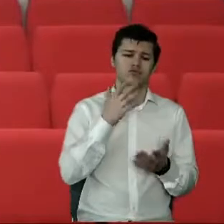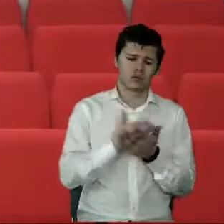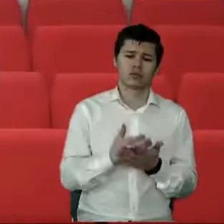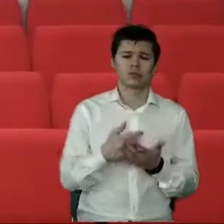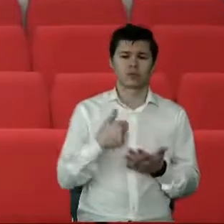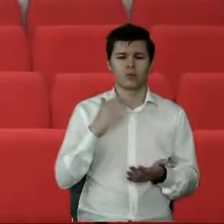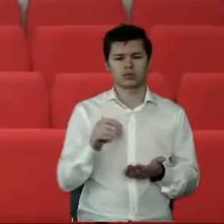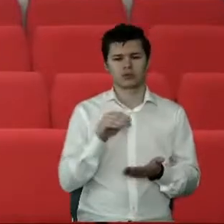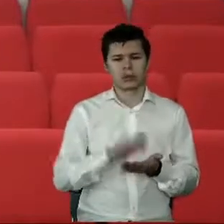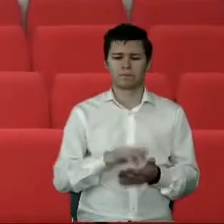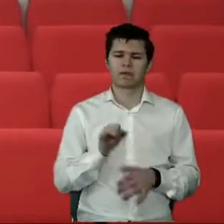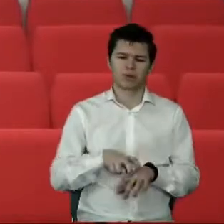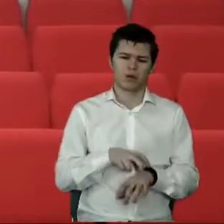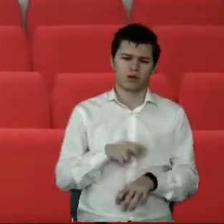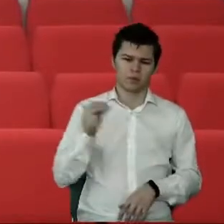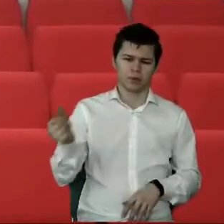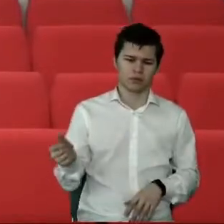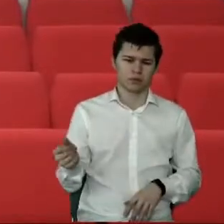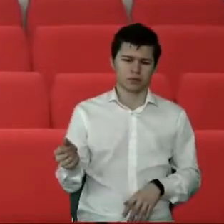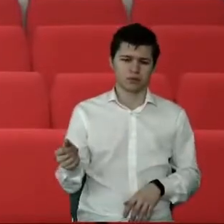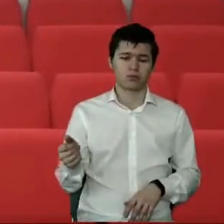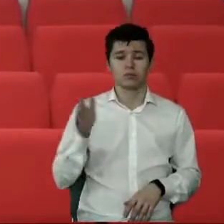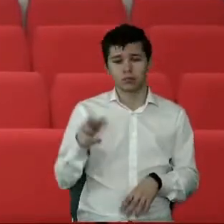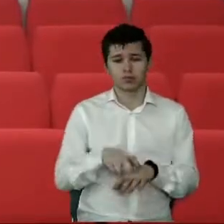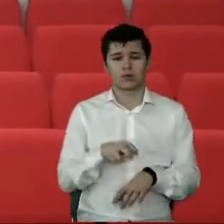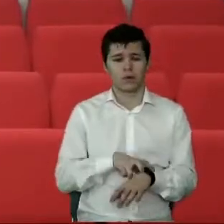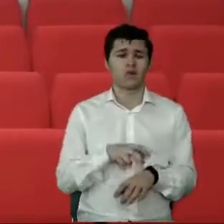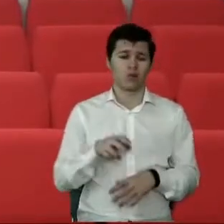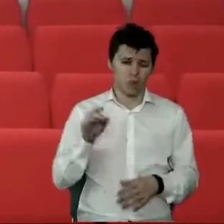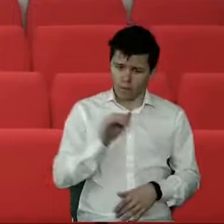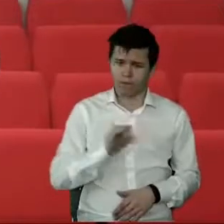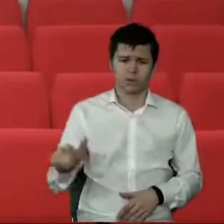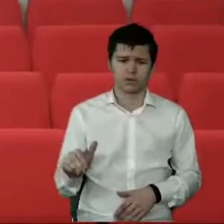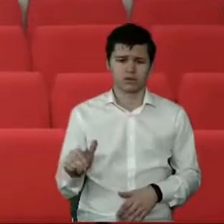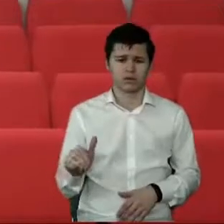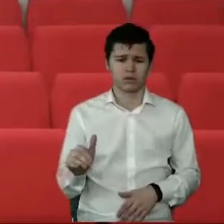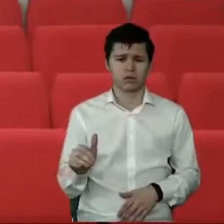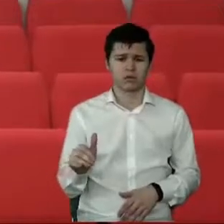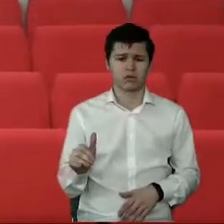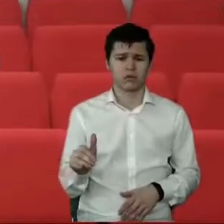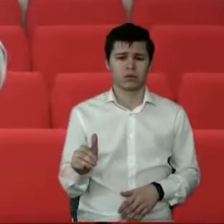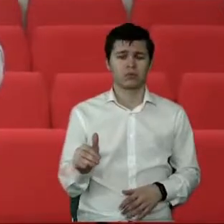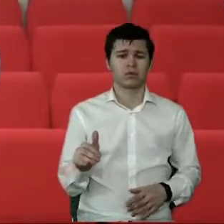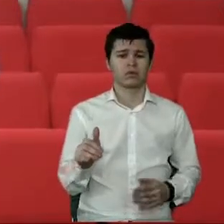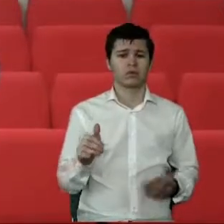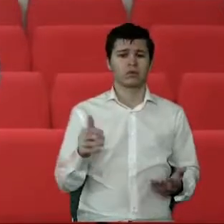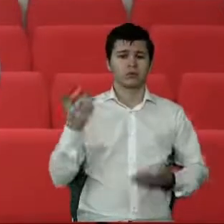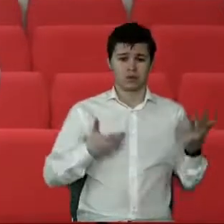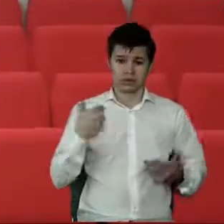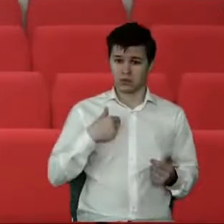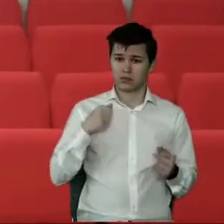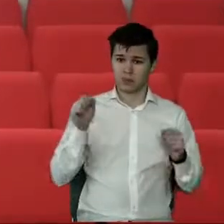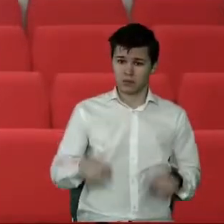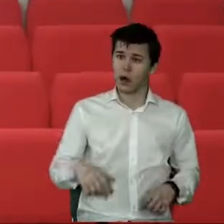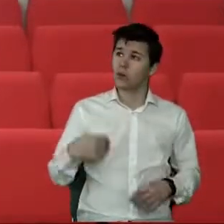какие-то способы, как получаются деньги. Будем платить с них налоги официально. Если мы выделяем десятину для Господа, почему мы не можем выделить